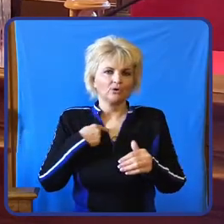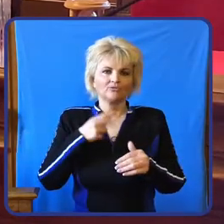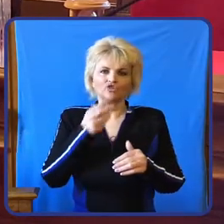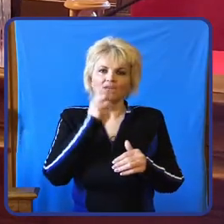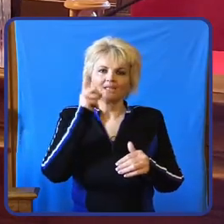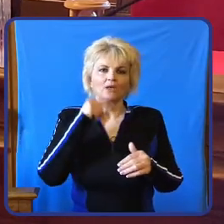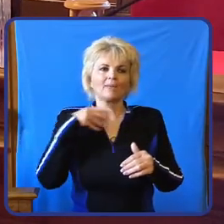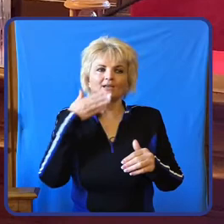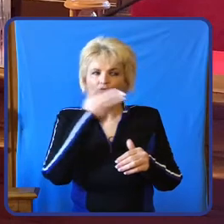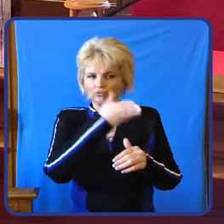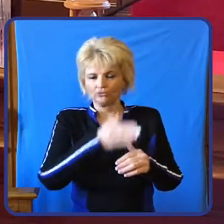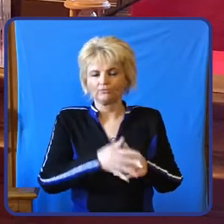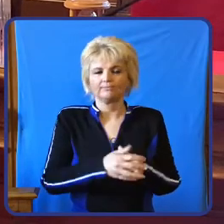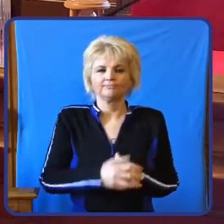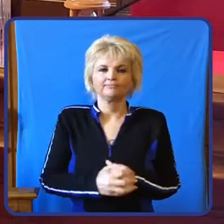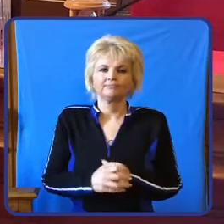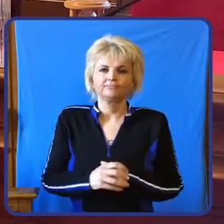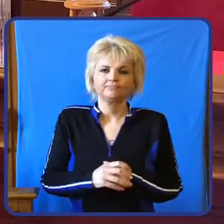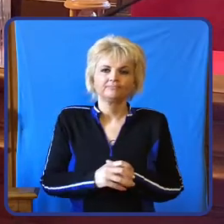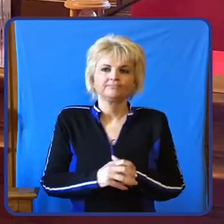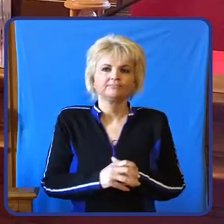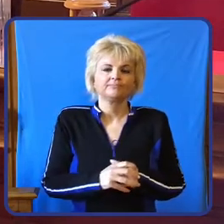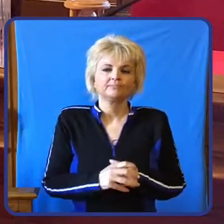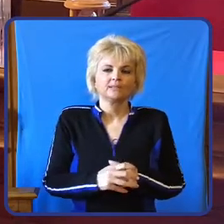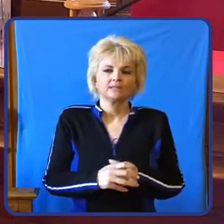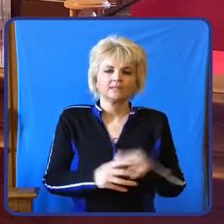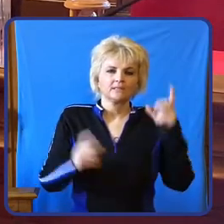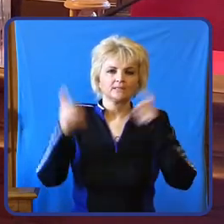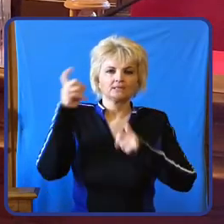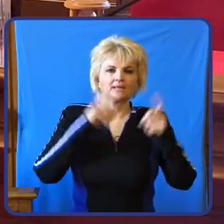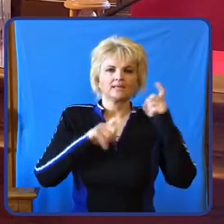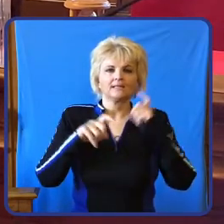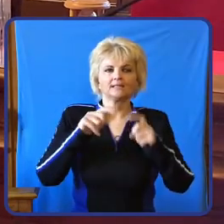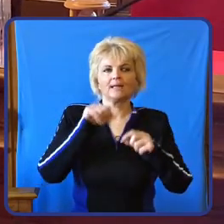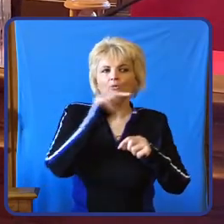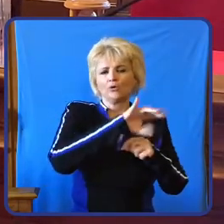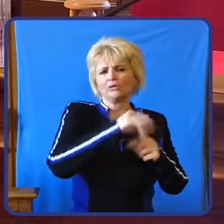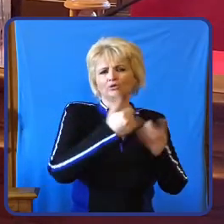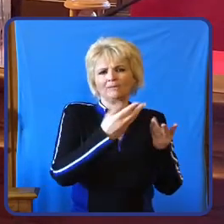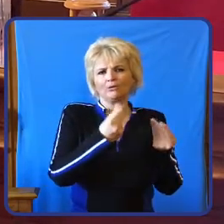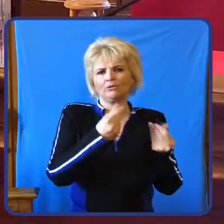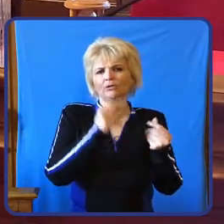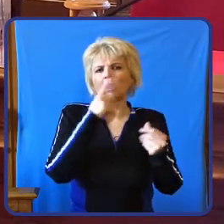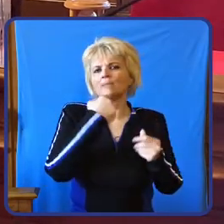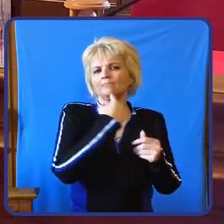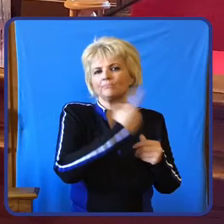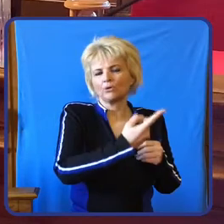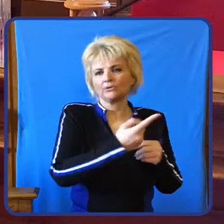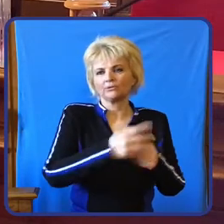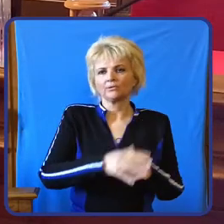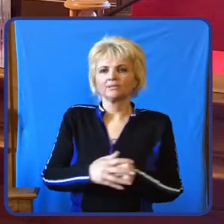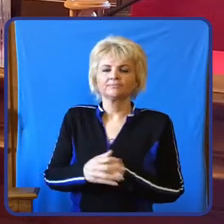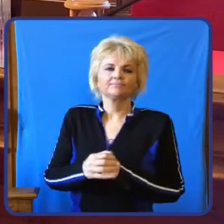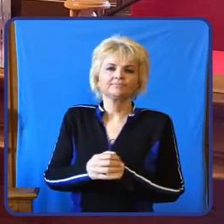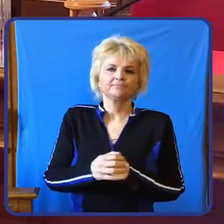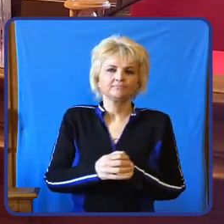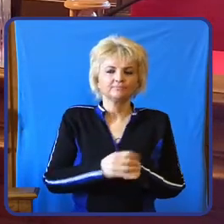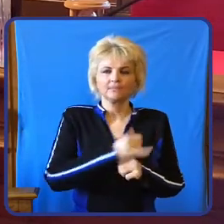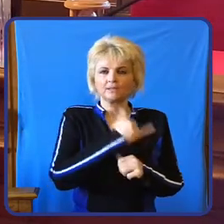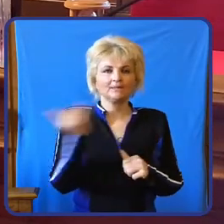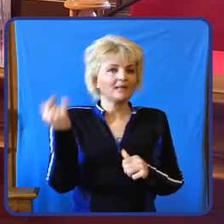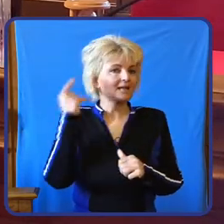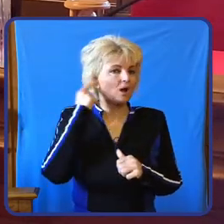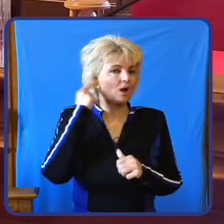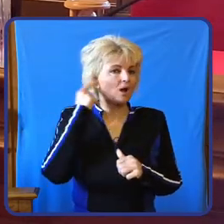Cseri Tamás hozzászólásához, ami szerintem mindig minősíti őt is. nem tudom, mindenki